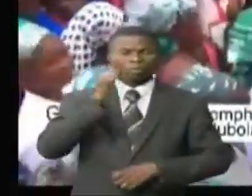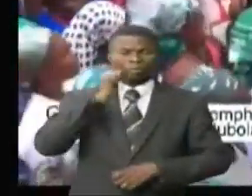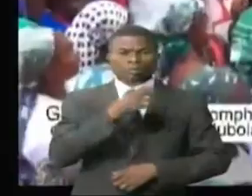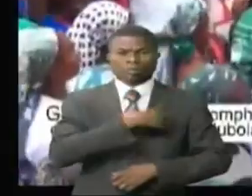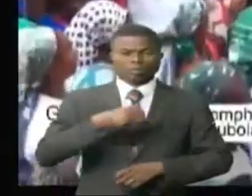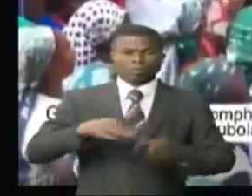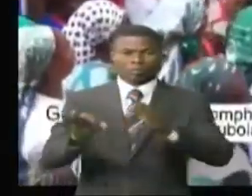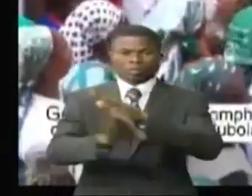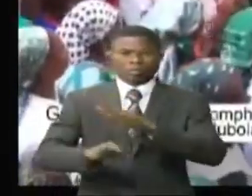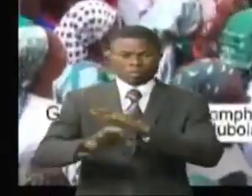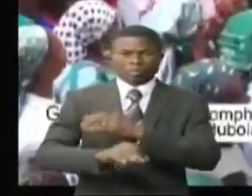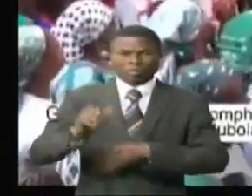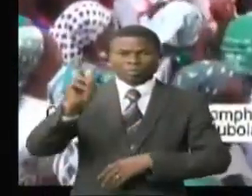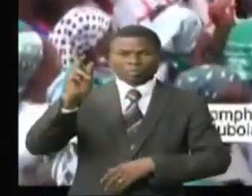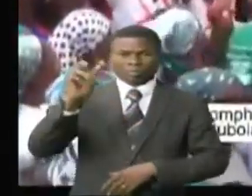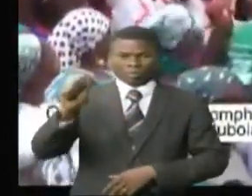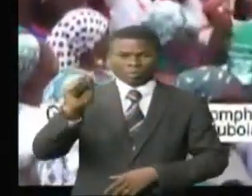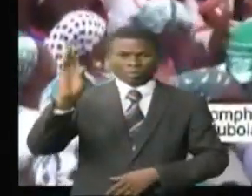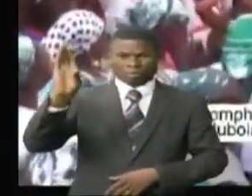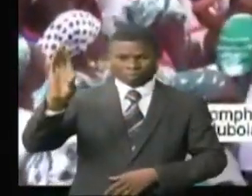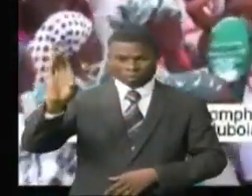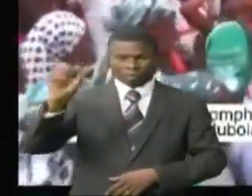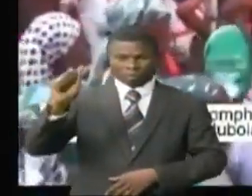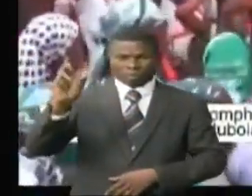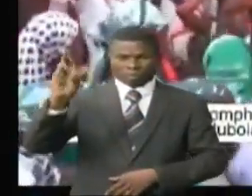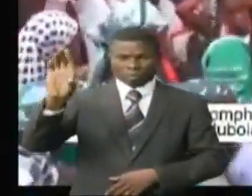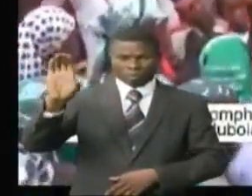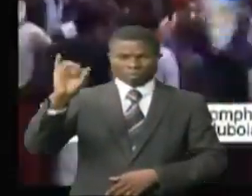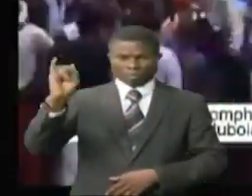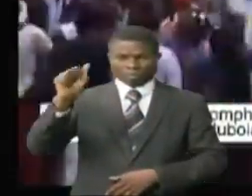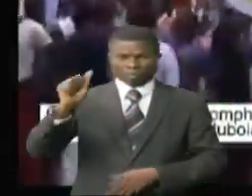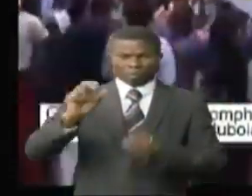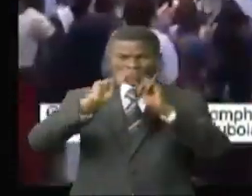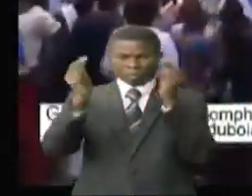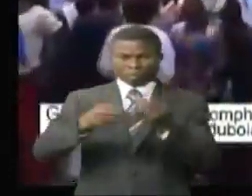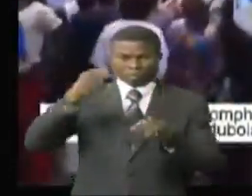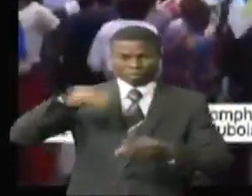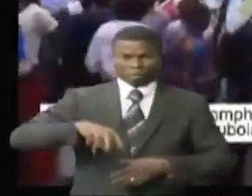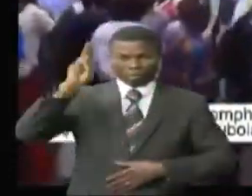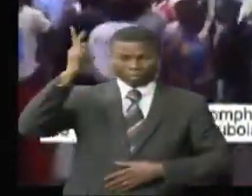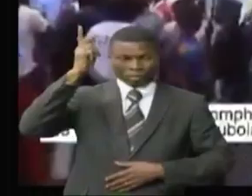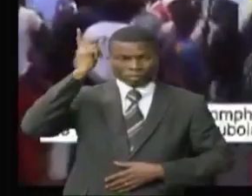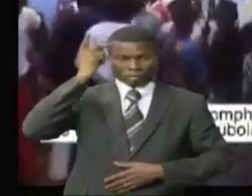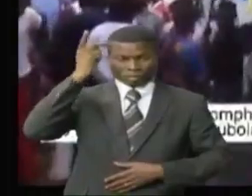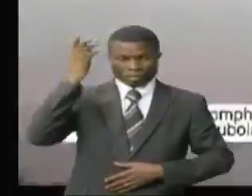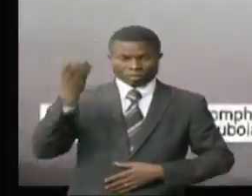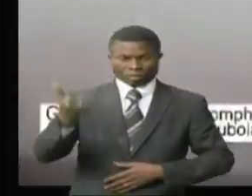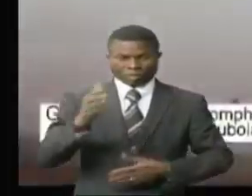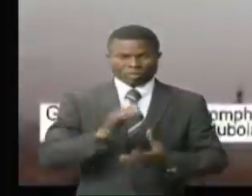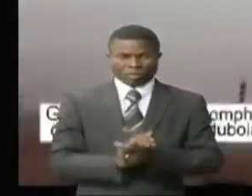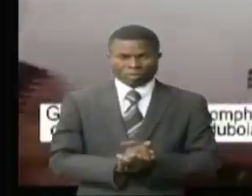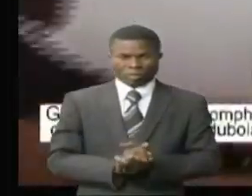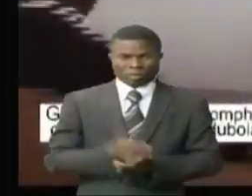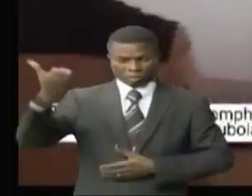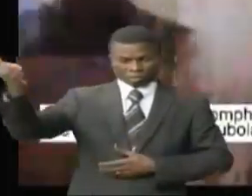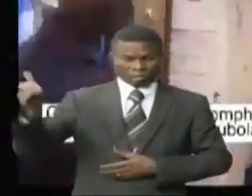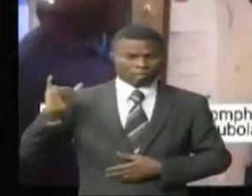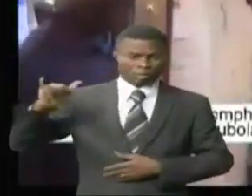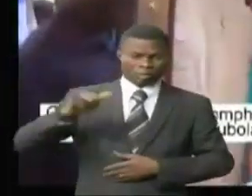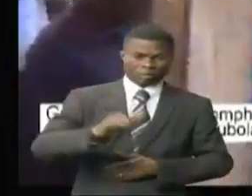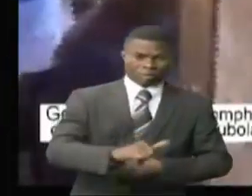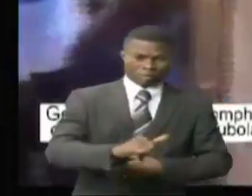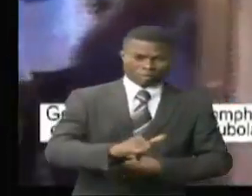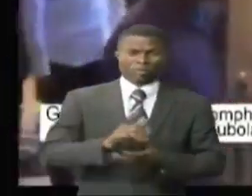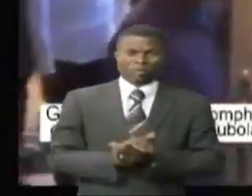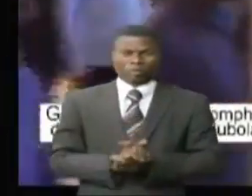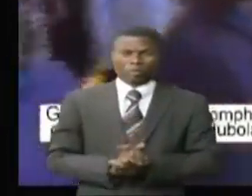de la fondation Acacia en Action à Carré, au cadre de l'UDPS, parti présidentiel, Madame Acacia Bandoubola Mbongo. À son atterrissage, une